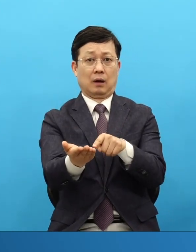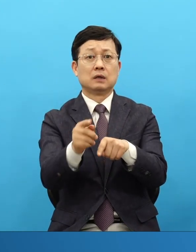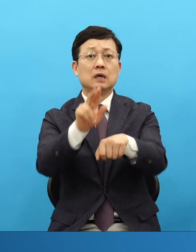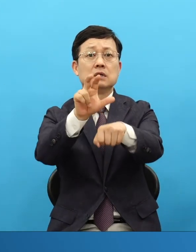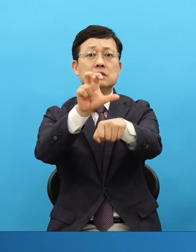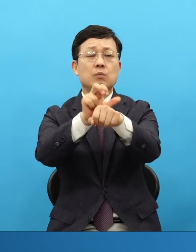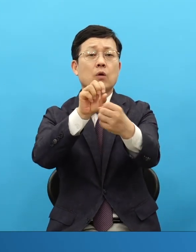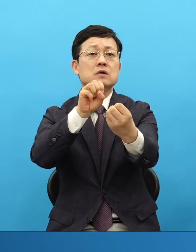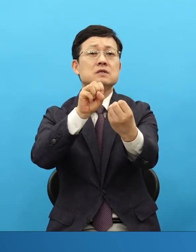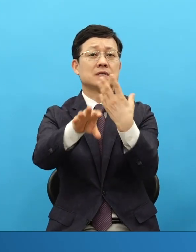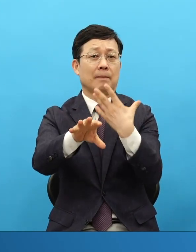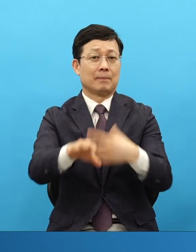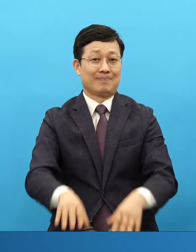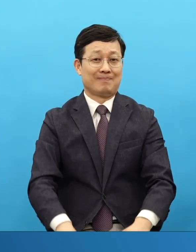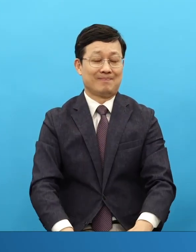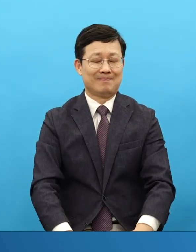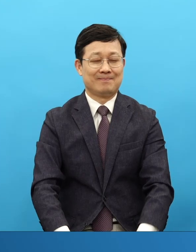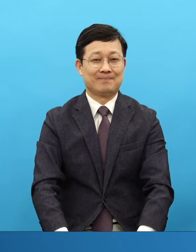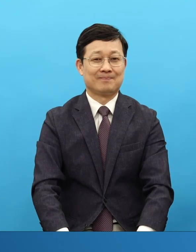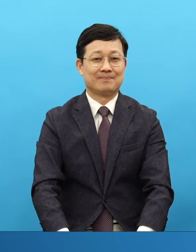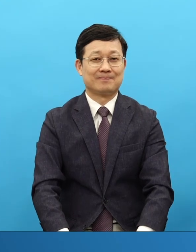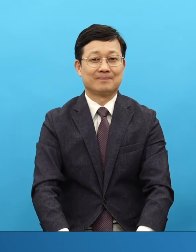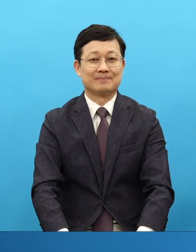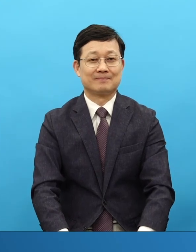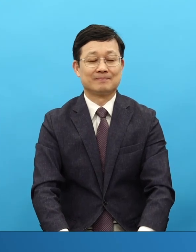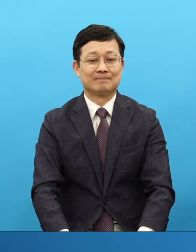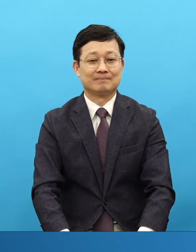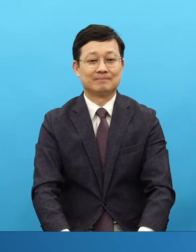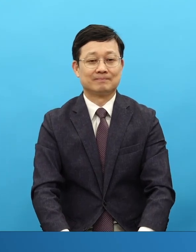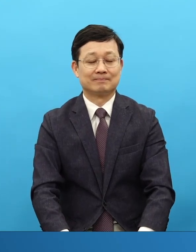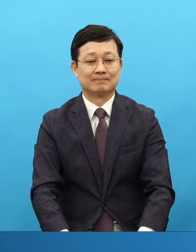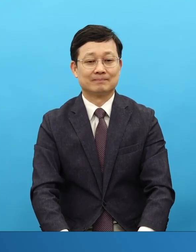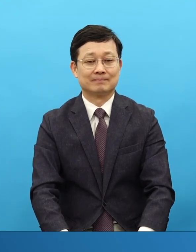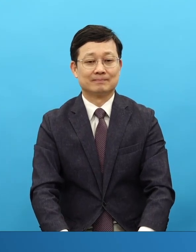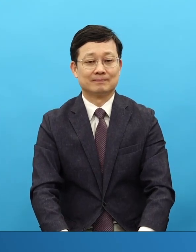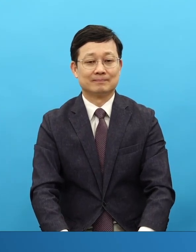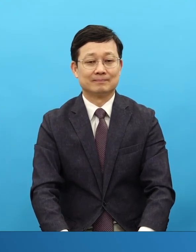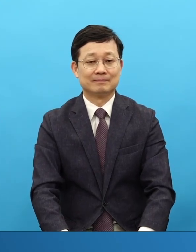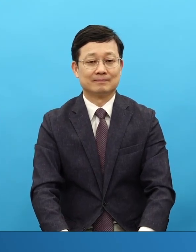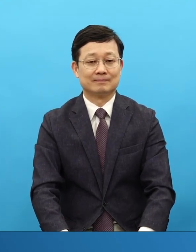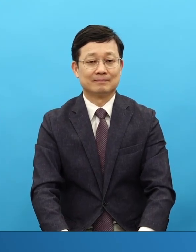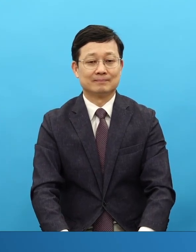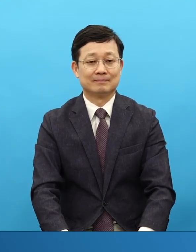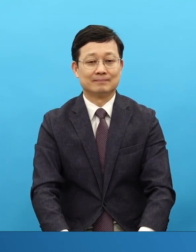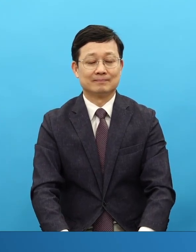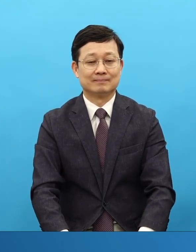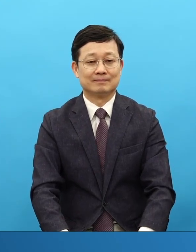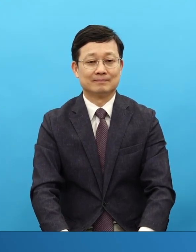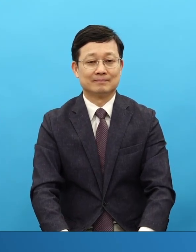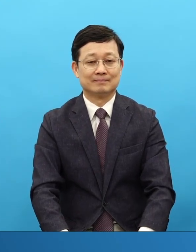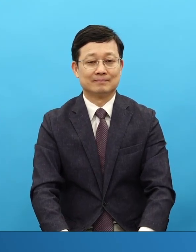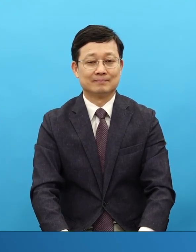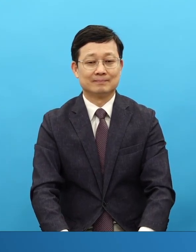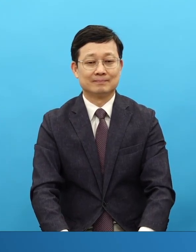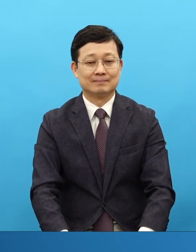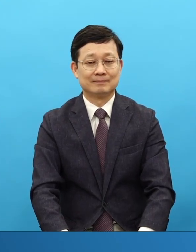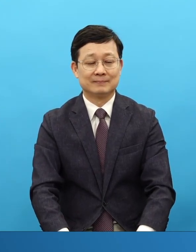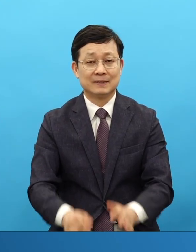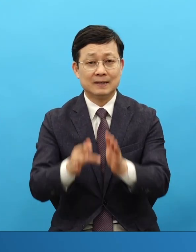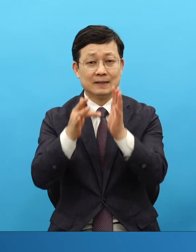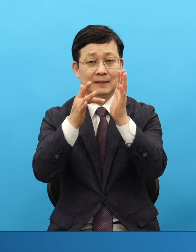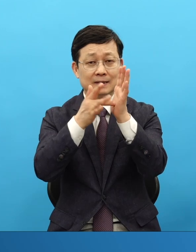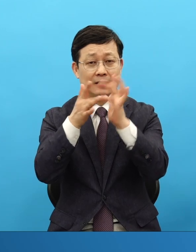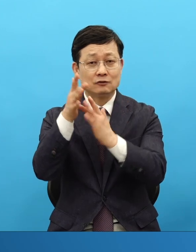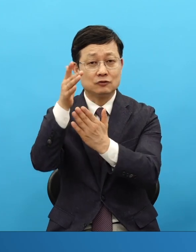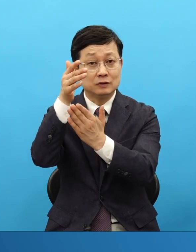important. 응답의 핵입니다. It is the core of answers. 이것은 예수님이 직접 설명하신 겁니다. And this